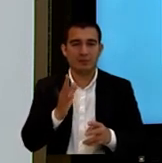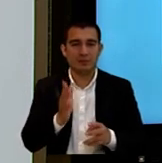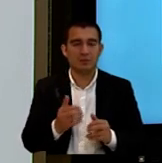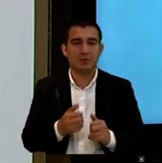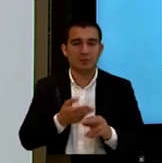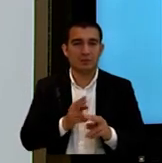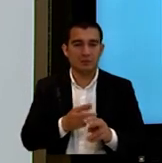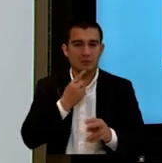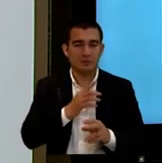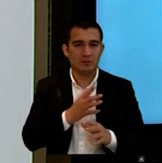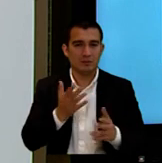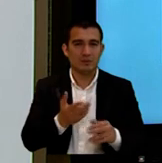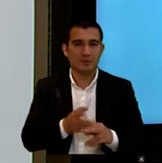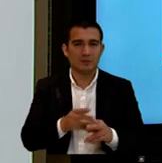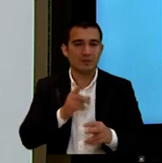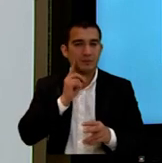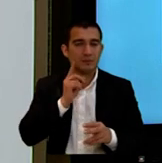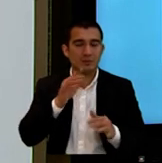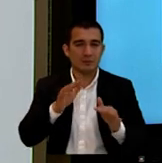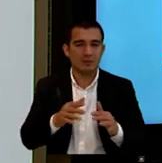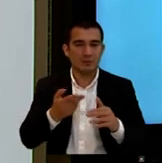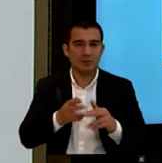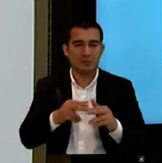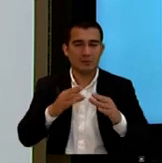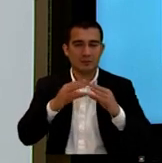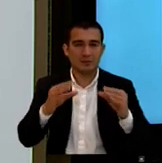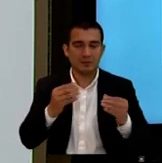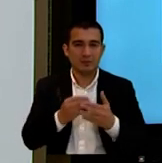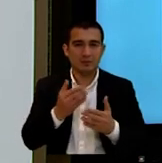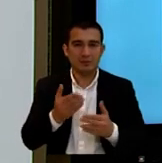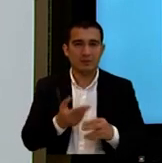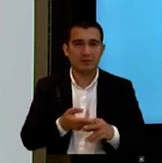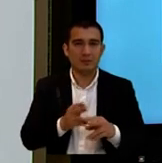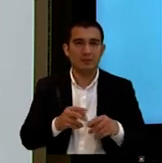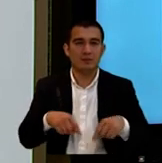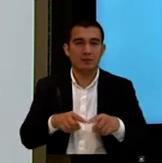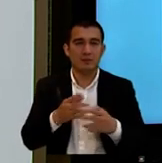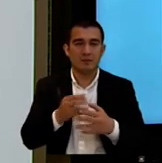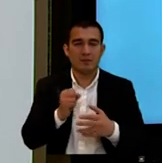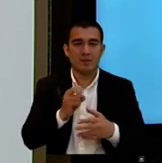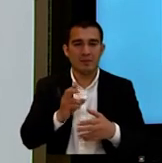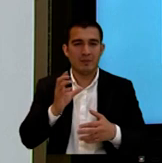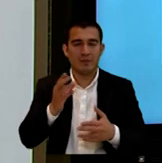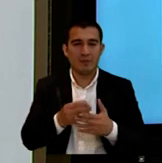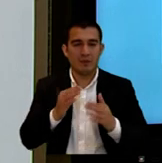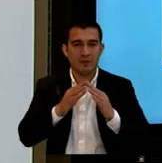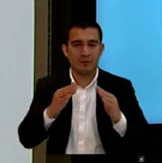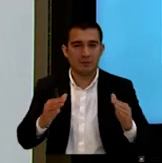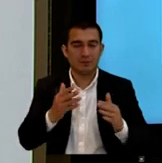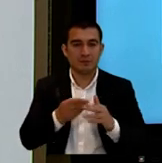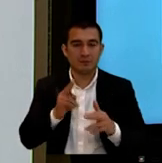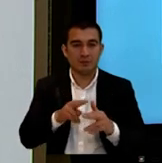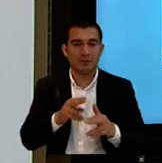Demak, yashil bilan belgilangan uchburchagimiz, ya'ni ABC uchburchakning proyeksiyasining